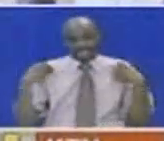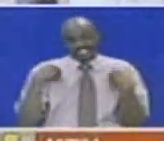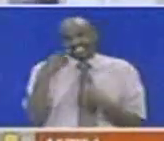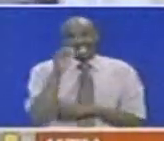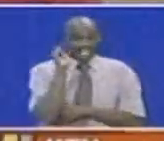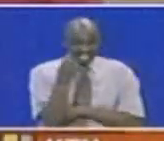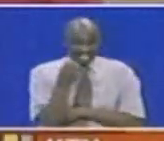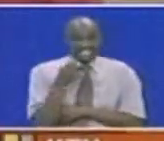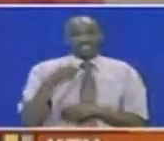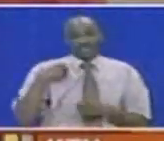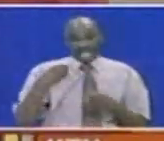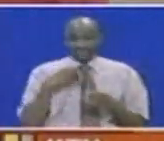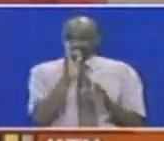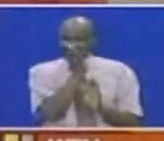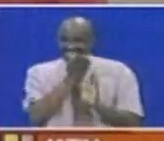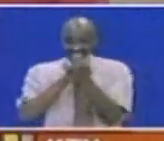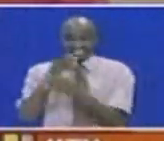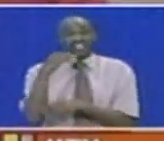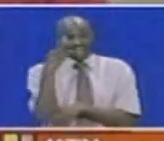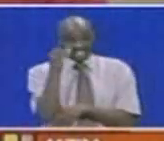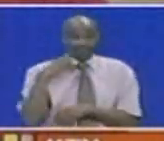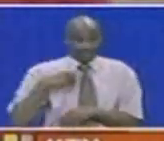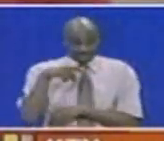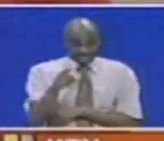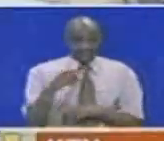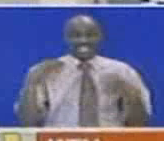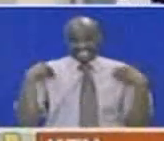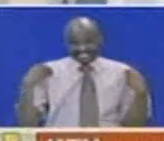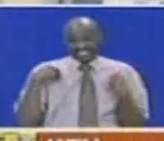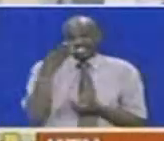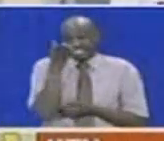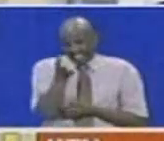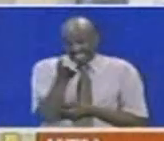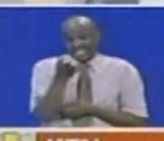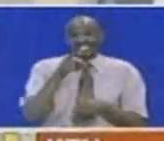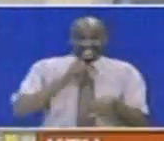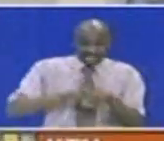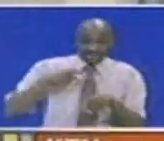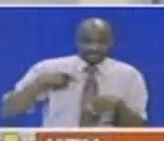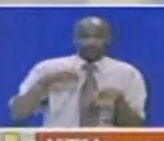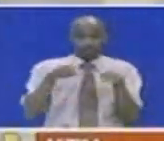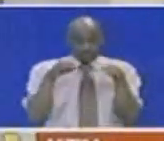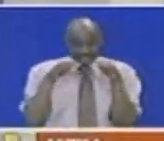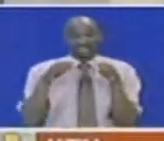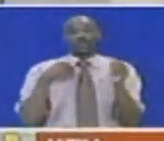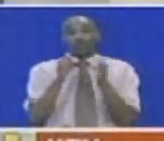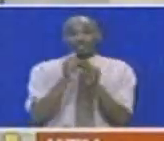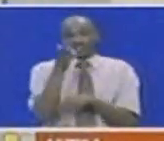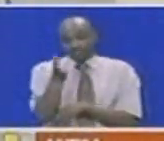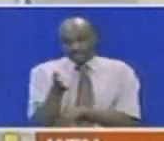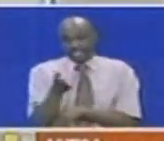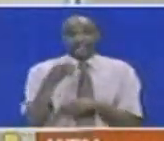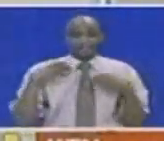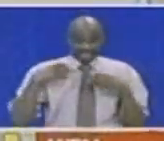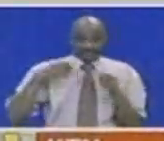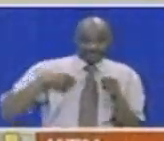Kenya. Wachezaji wa karate 30 hivi walifanya mazoezi yao hapa kabla ya mashindano ya kitaifa baadaye. Washiriki wanatarajiwa